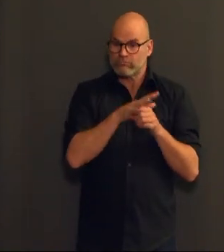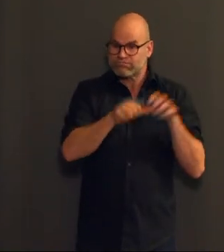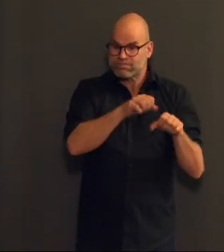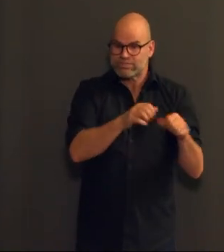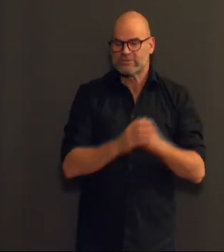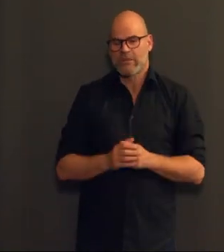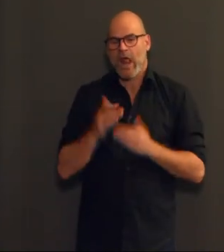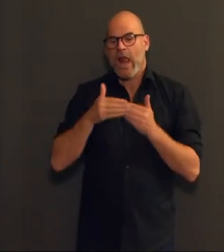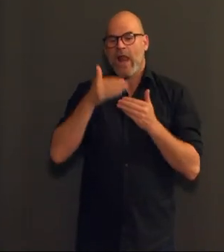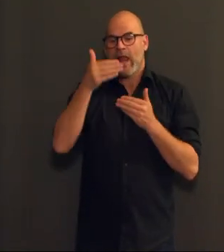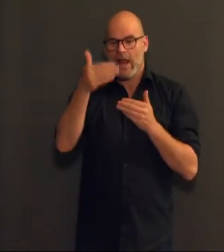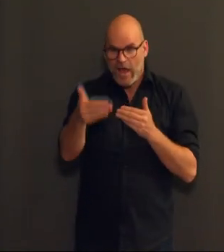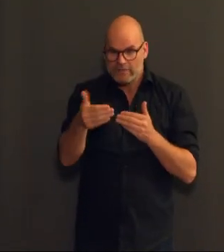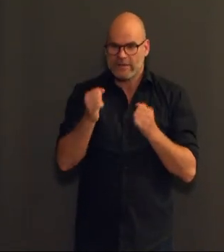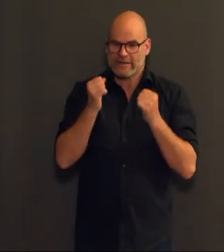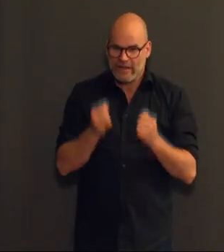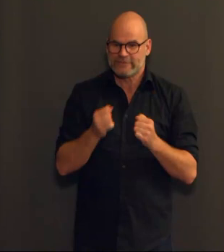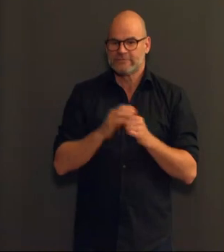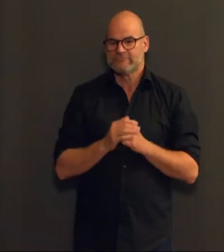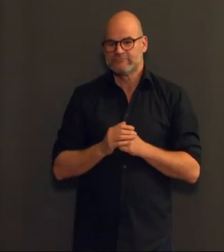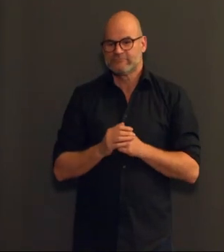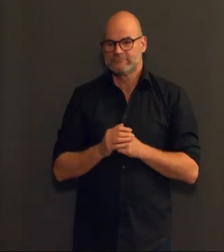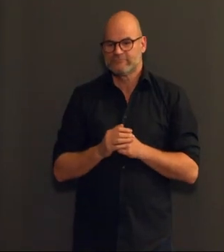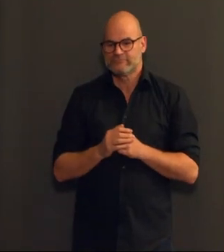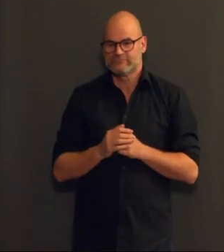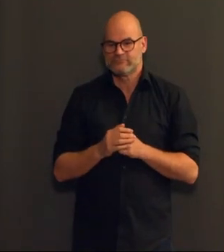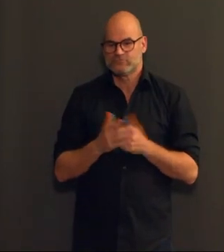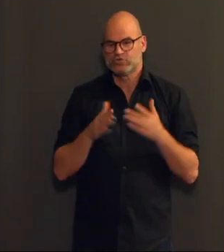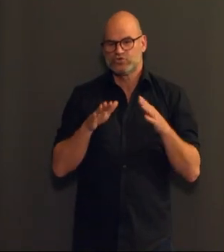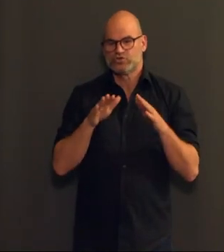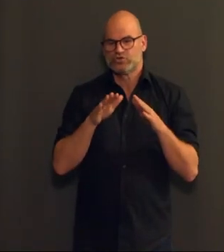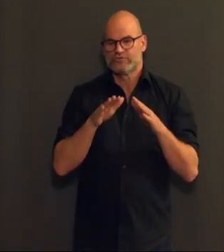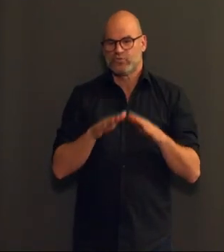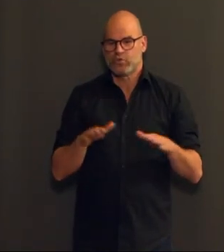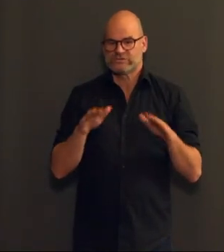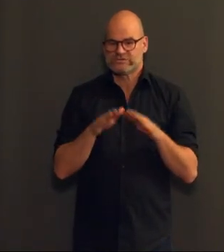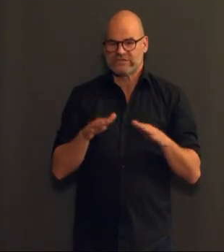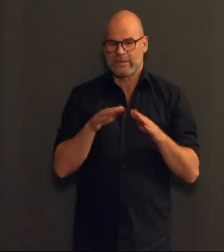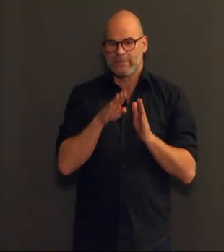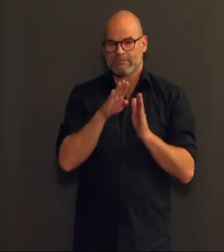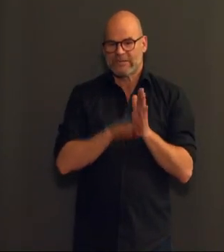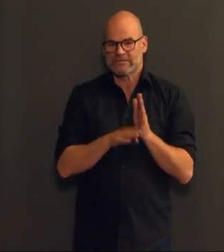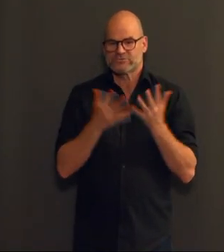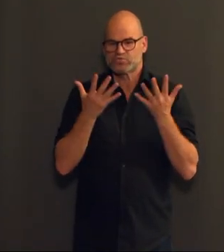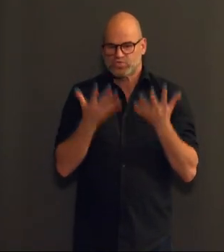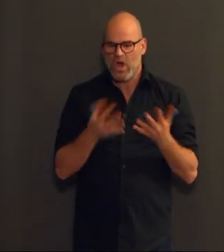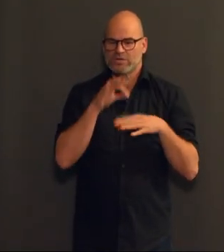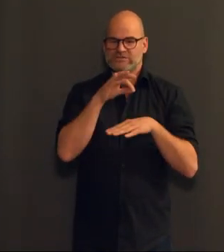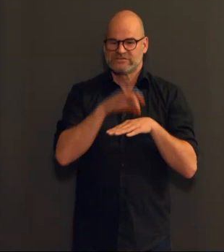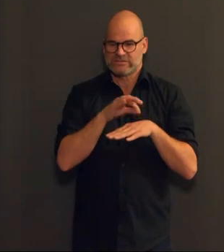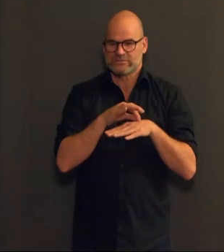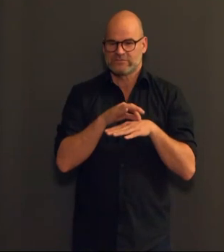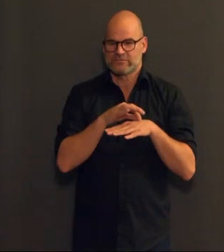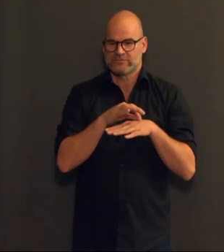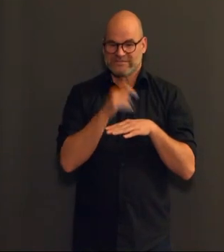meer ziek worden. En dat is ook de reden waarom dat we zeggen dat het vaccin wel beschermt tegen erge ziekte, maar niet